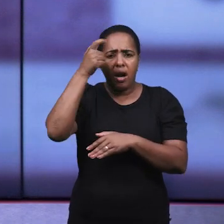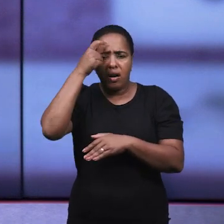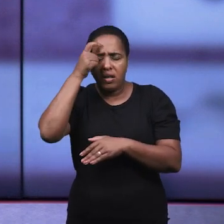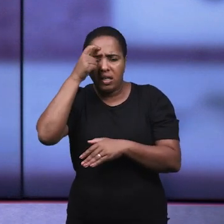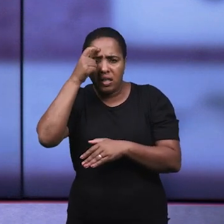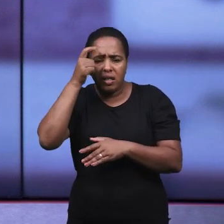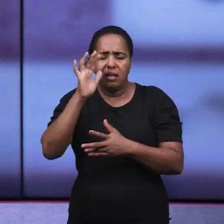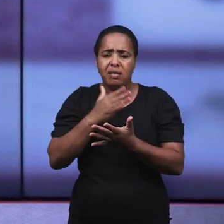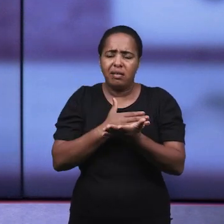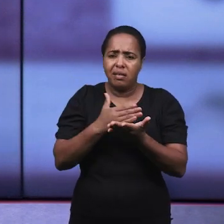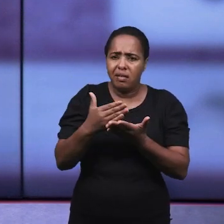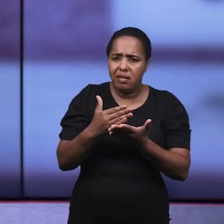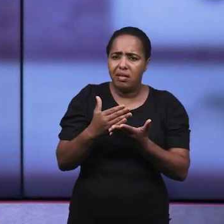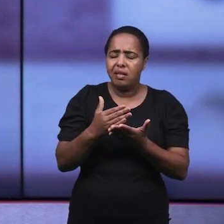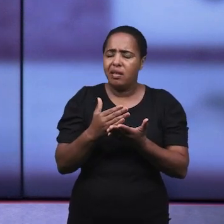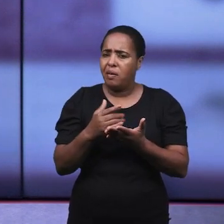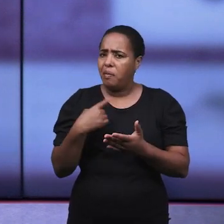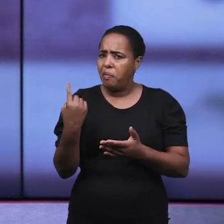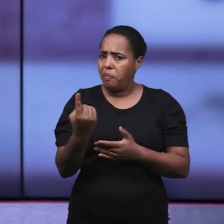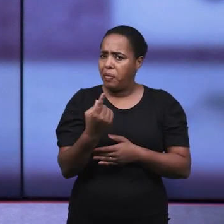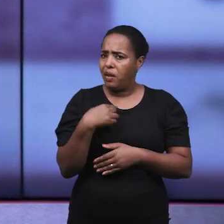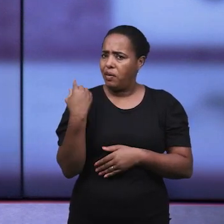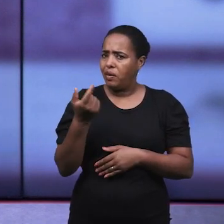La conscience, initialement,